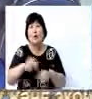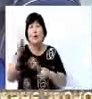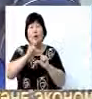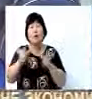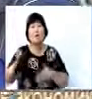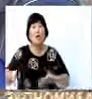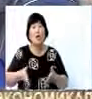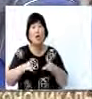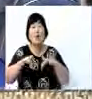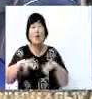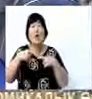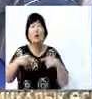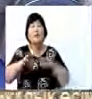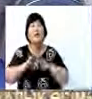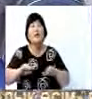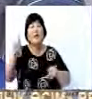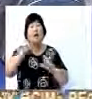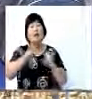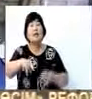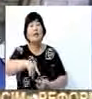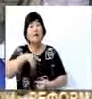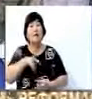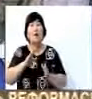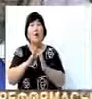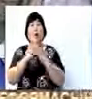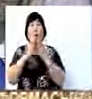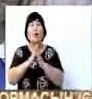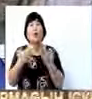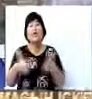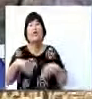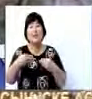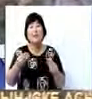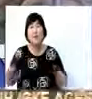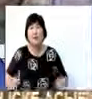жол акциясының аясында бірқатар балаға мектеп формалары мен оқу құралдары табысталды.